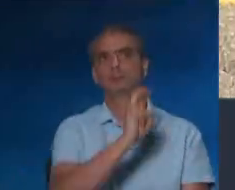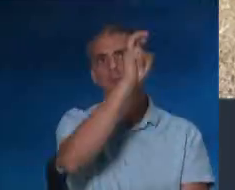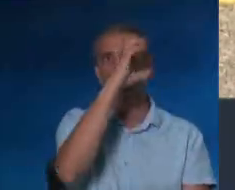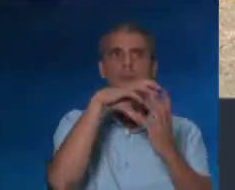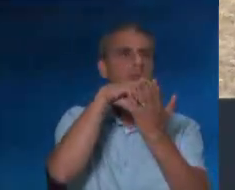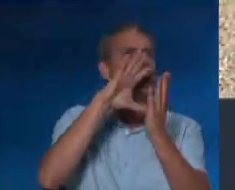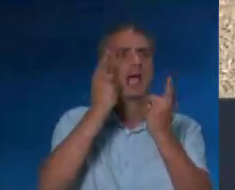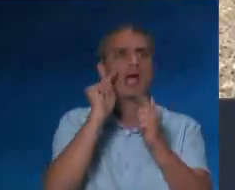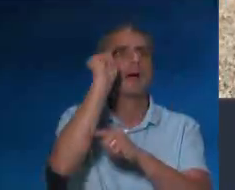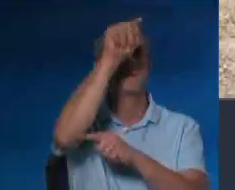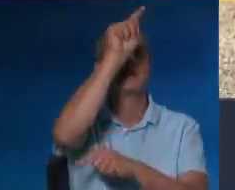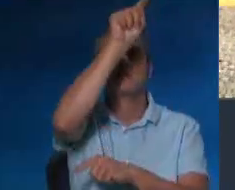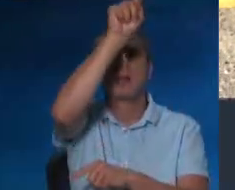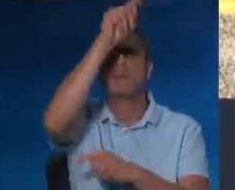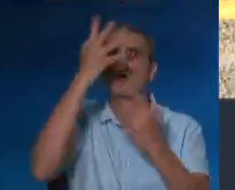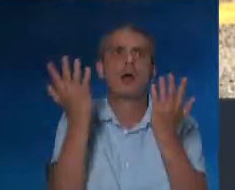אתם מגיעים